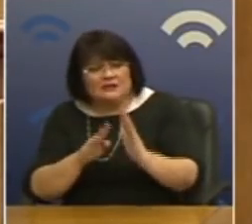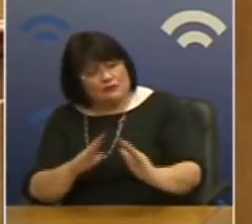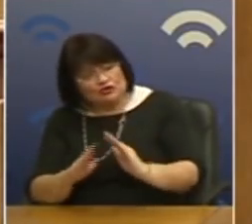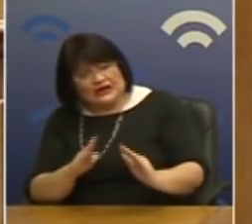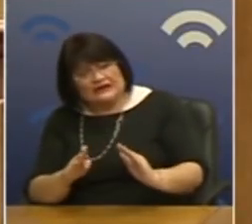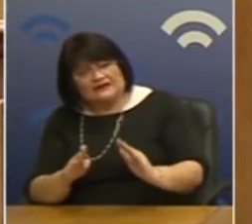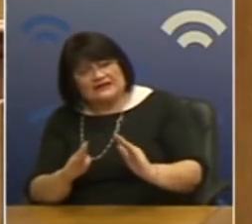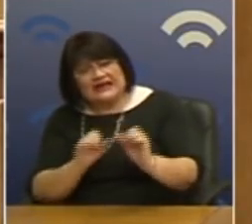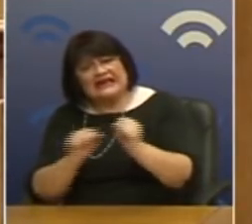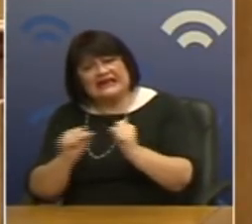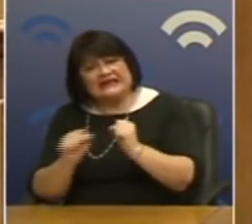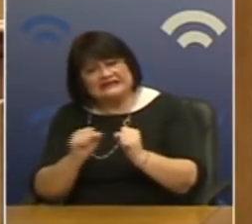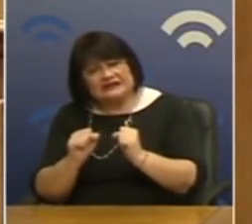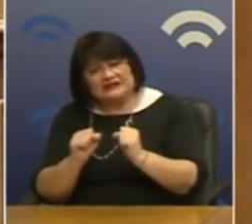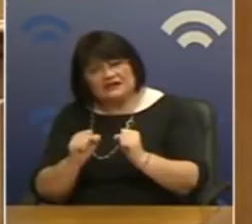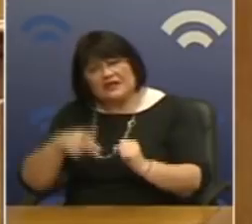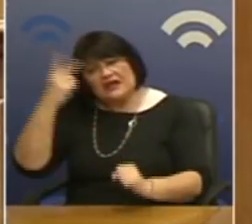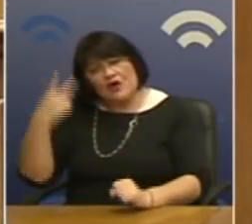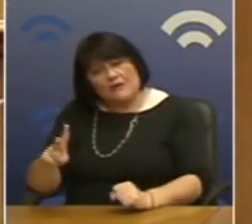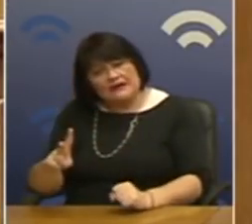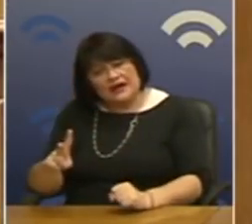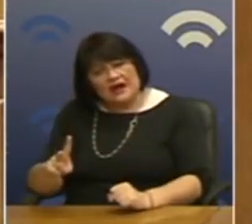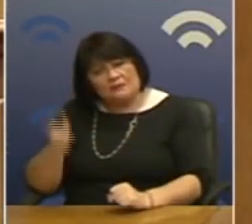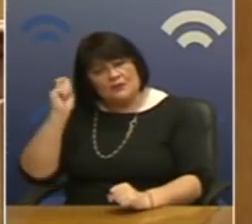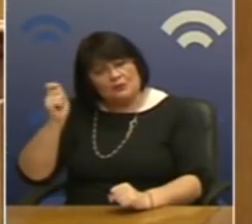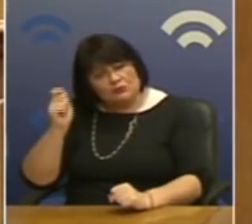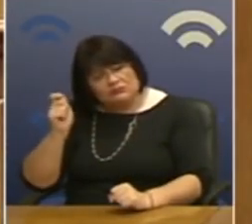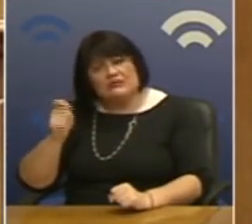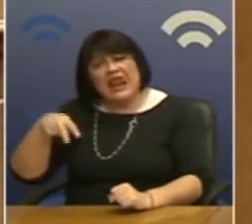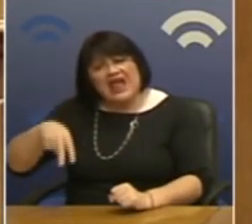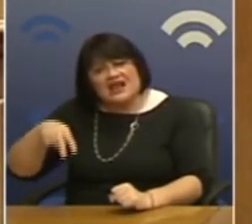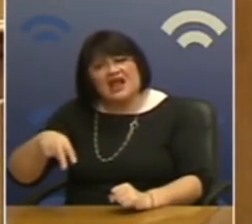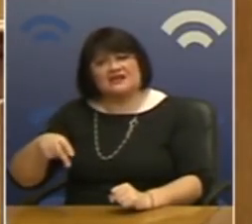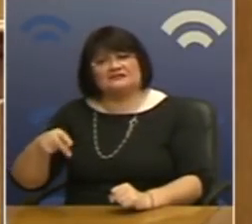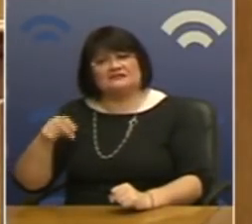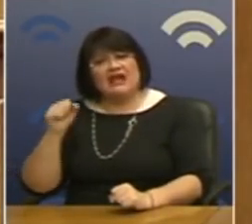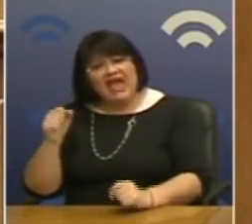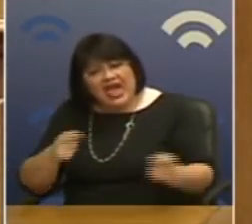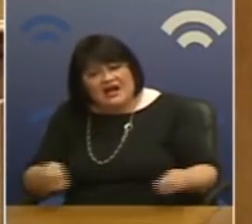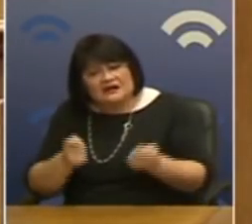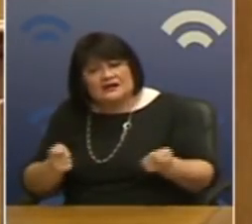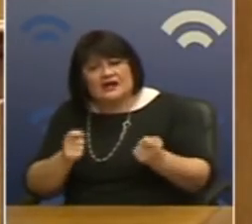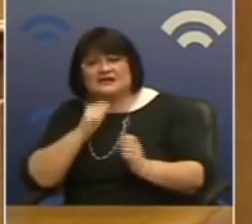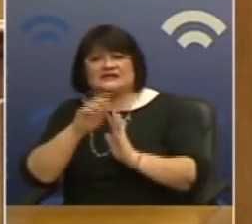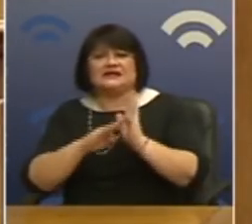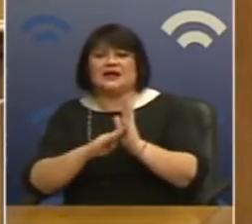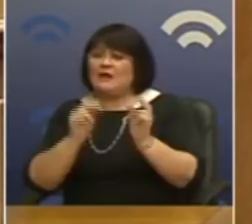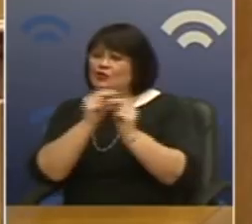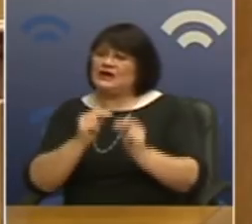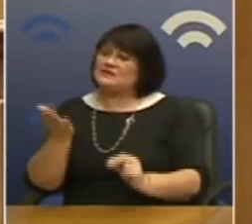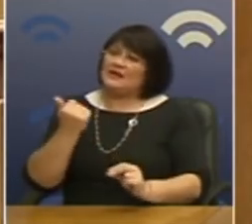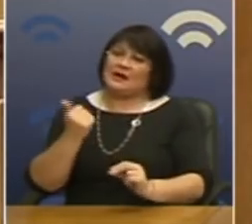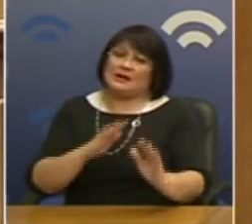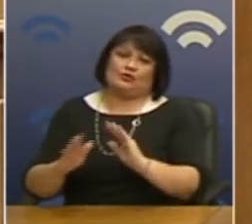προστάτεψε εργατικά λαϊκά δικαιώματα, γιατί κανένα τέτοιο Σύνταγμα και σε καμιά περίπτωση δεν μπορεί να προστατέψει αποτελεσματικά τα